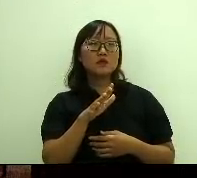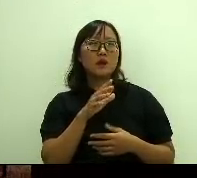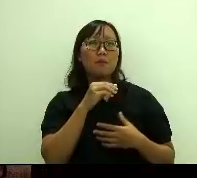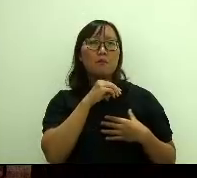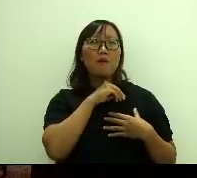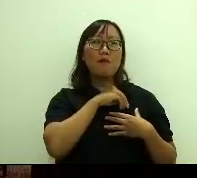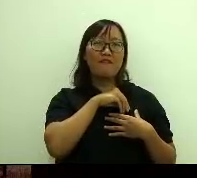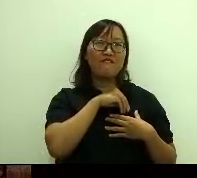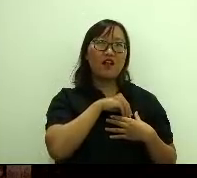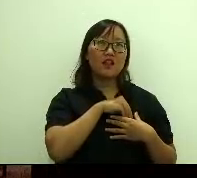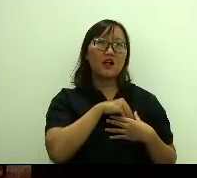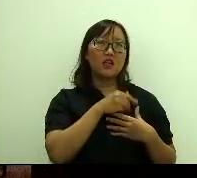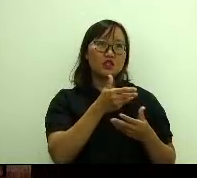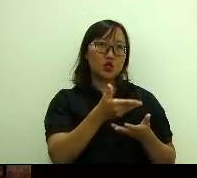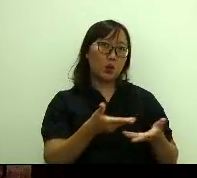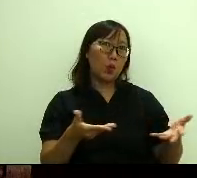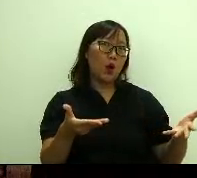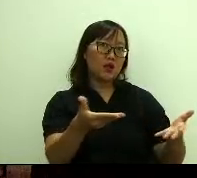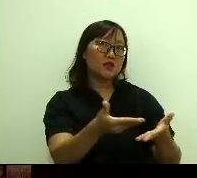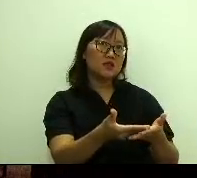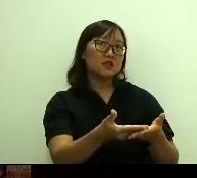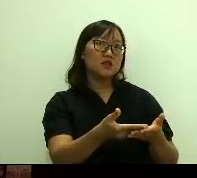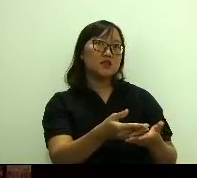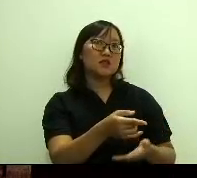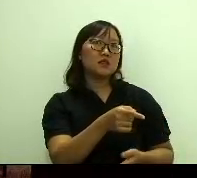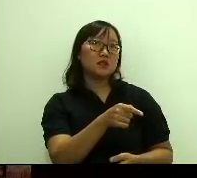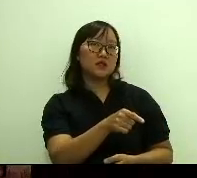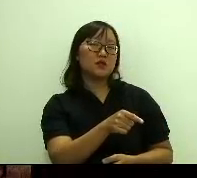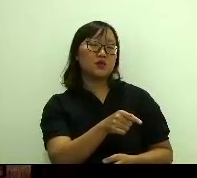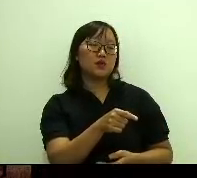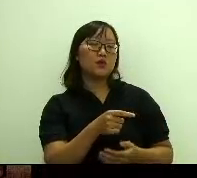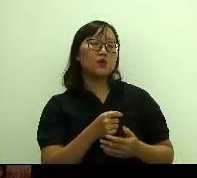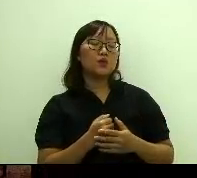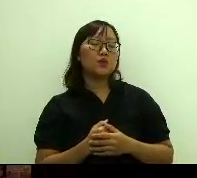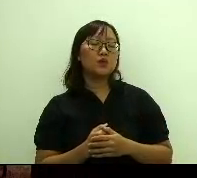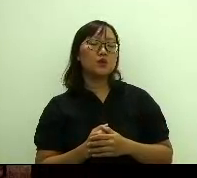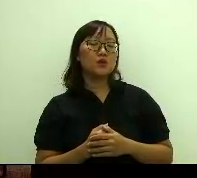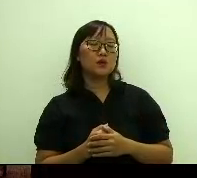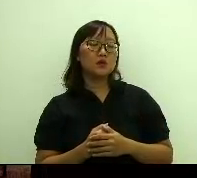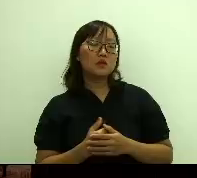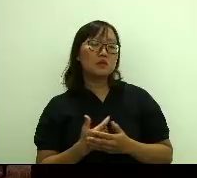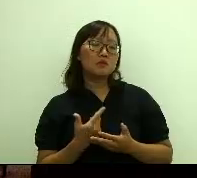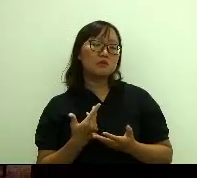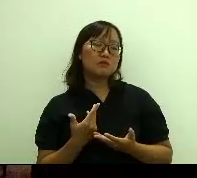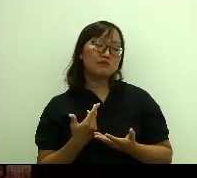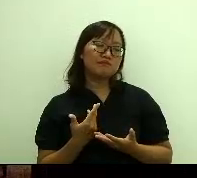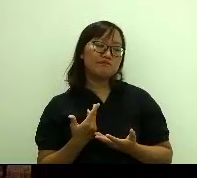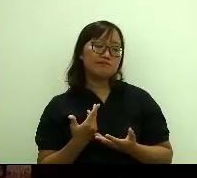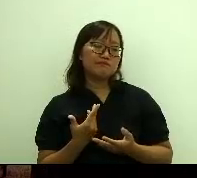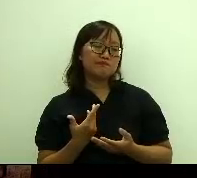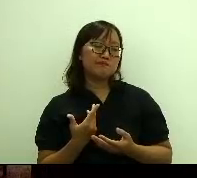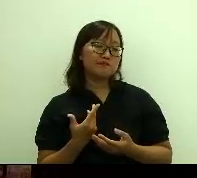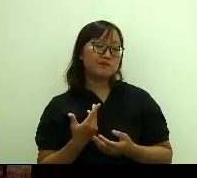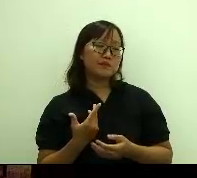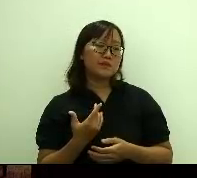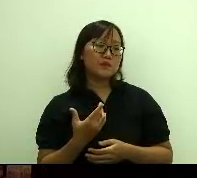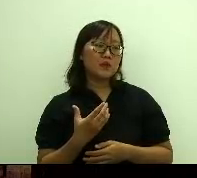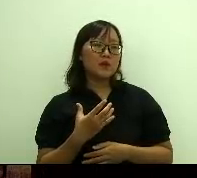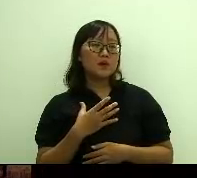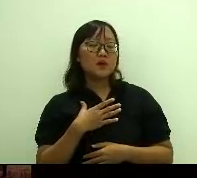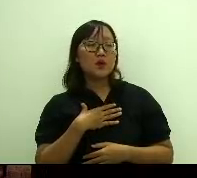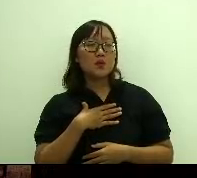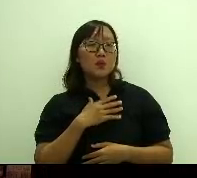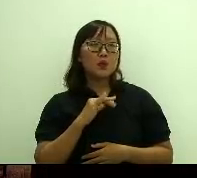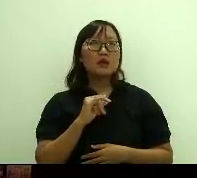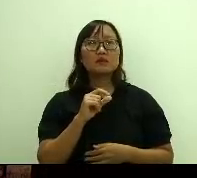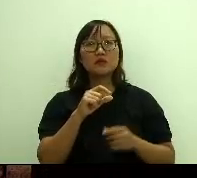sendiri, artinya aji mumpung. Ya, mungkin kurang lebih sama dengan spekulasi, tetapi